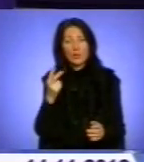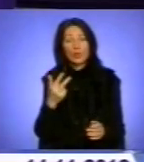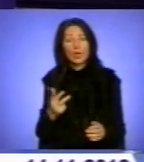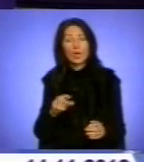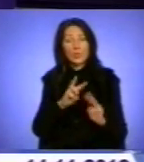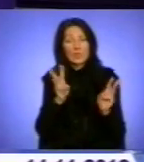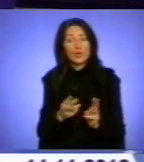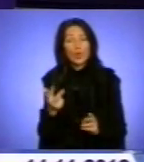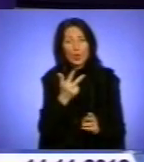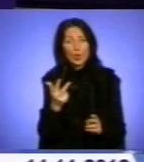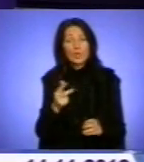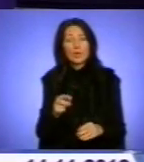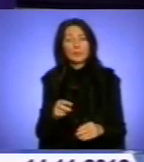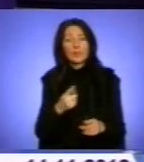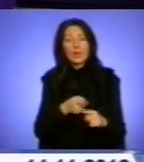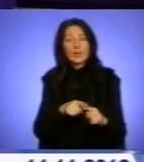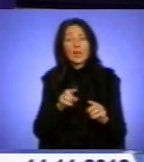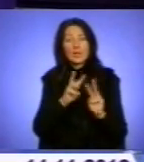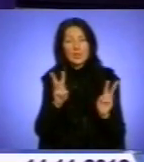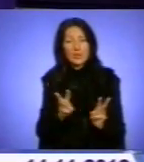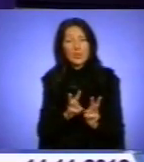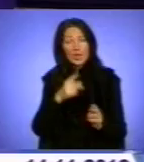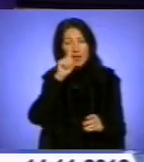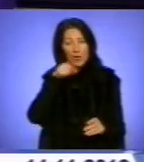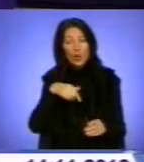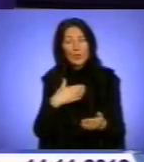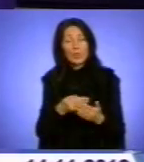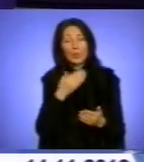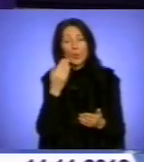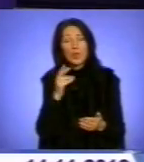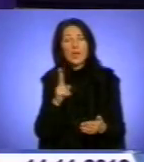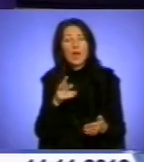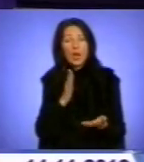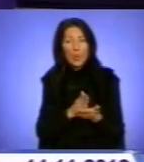святий відомий своїми красномовними проповідями про те, як мають жити християни.